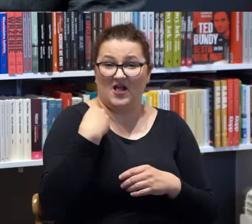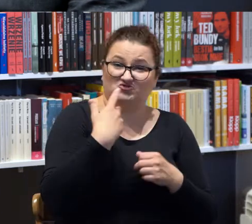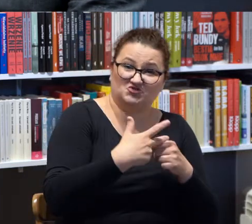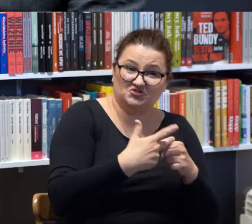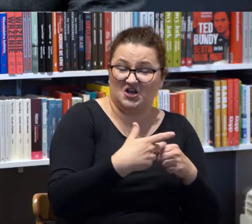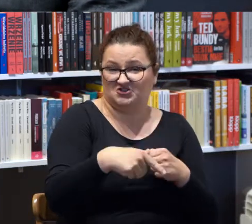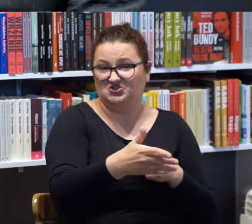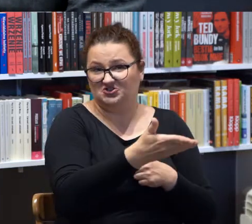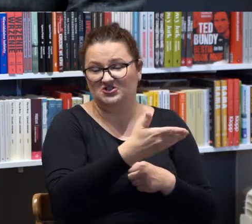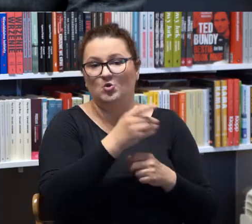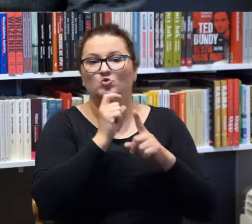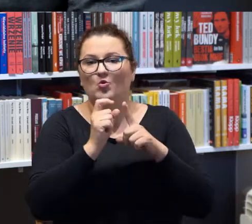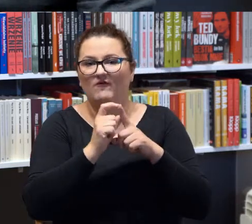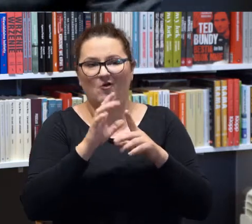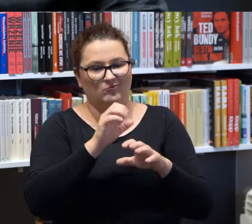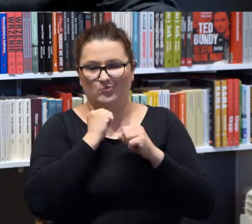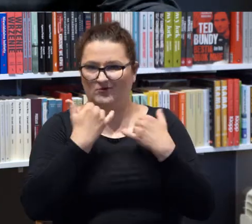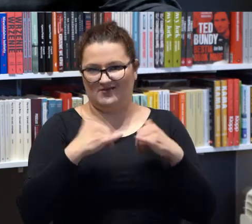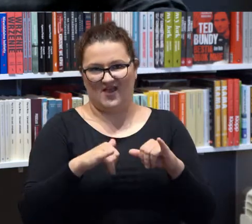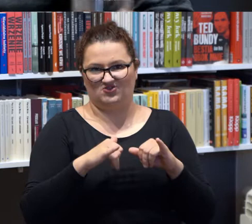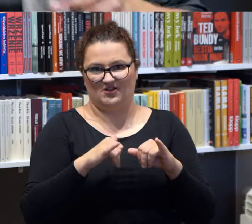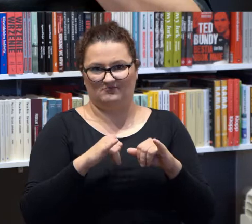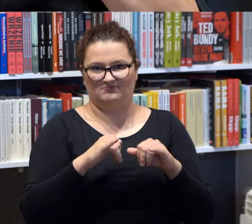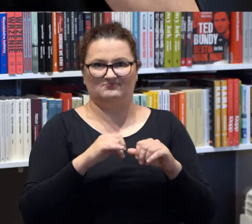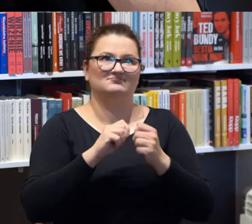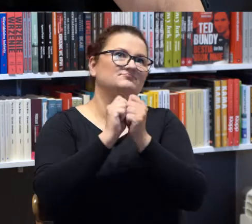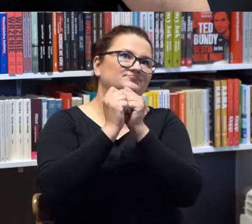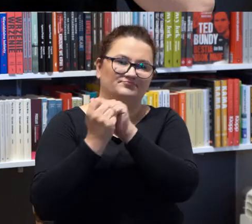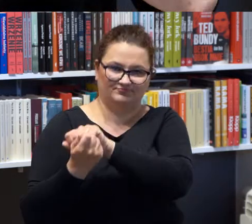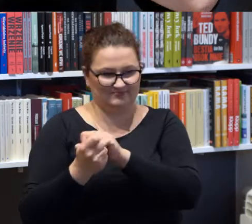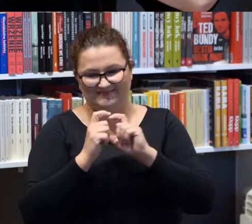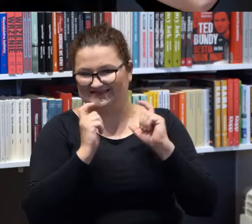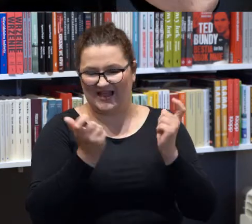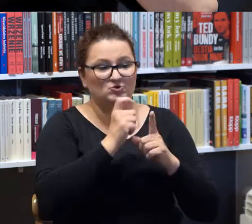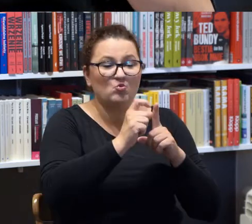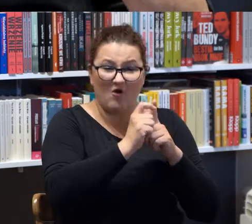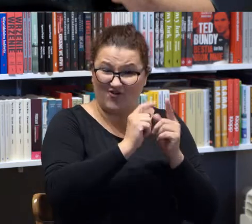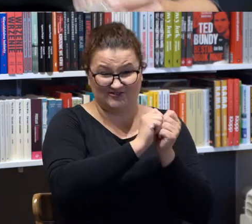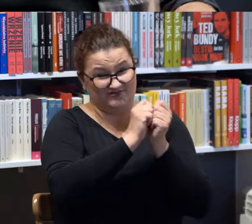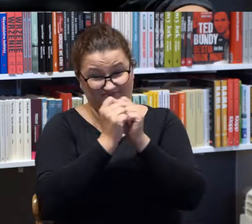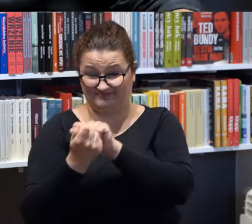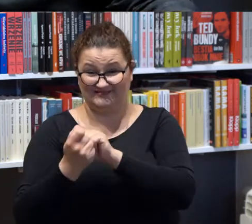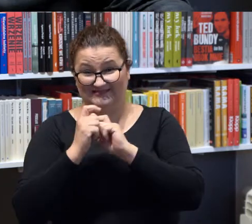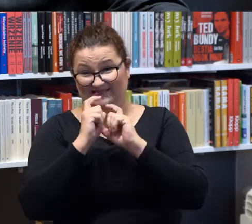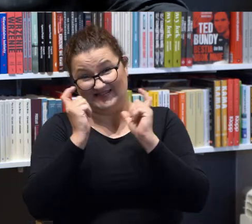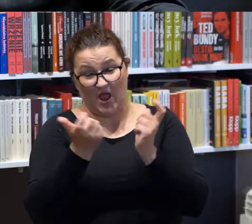pojęcie ono zaczyna się zmieniać. Ono się nie zmieniło tak w 100%, no bo wiadomo, że te procesy trwają. To nie jest tak,